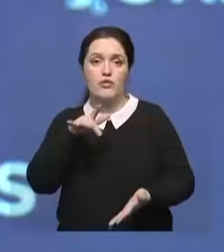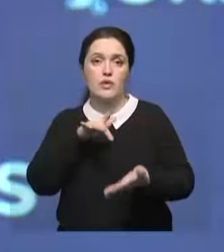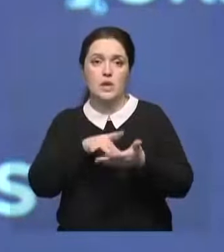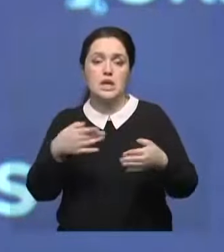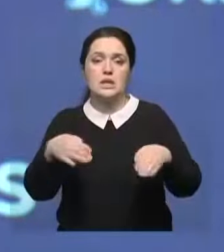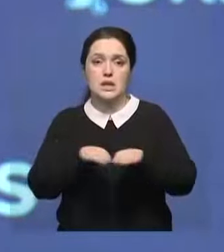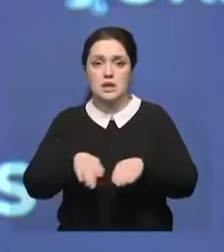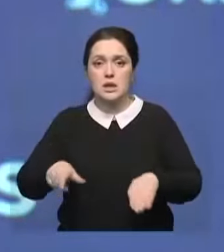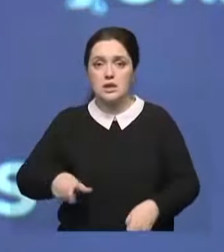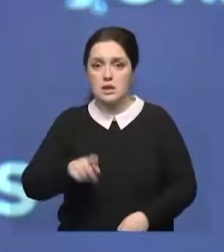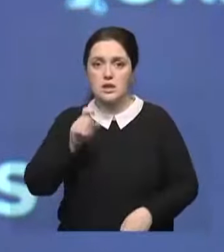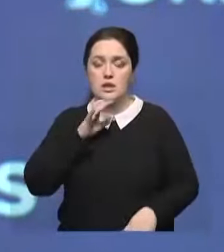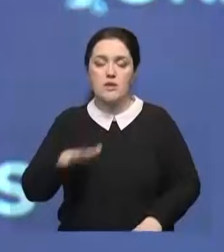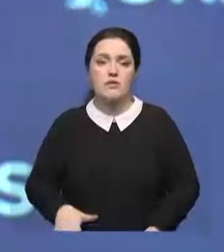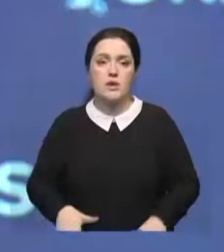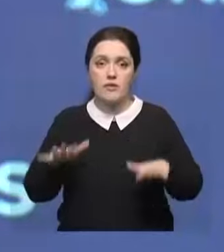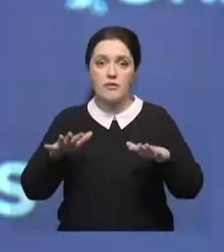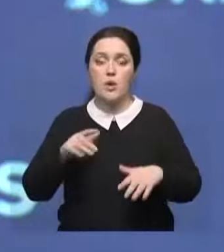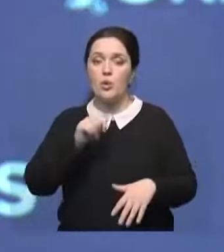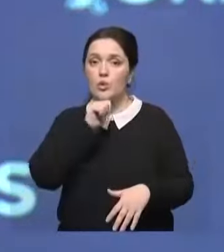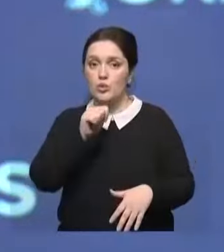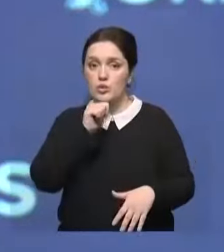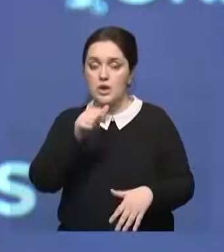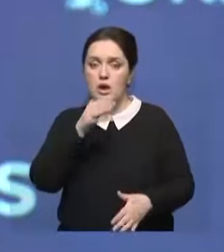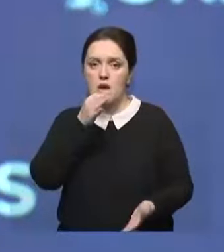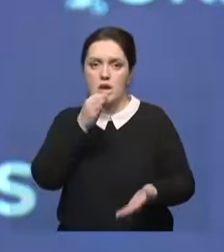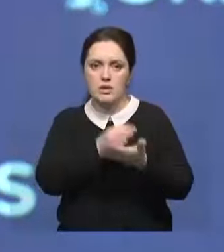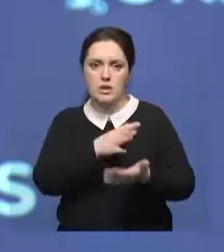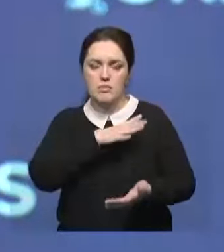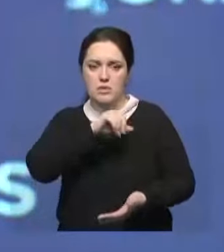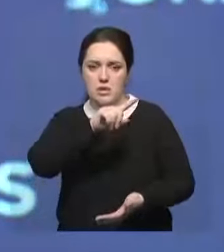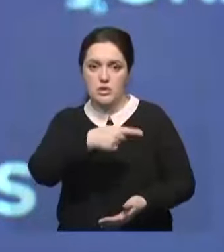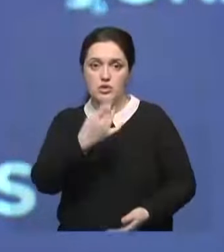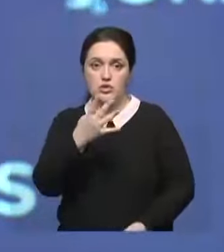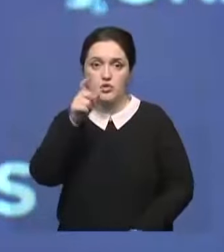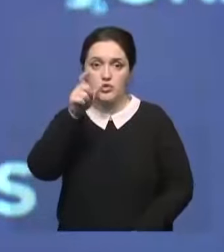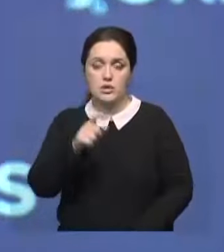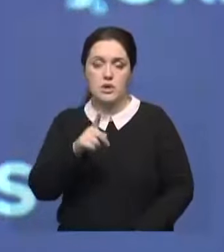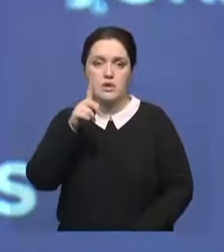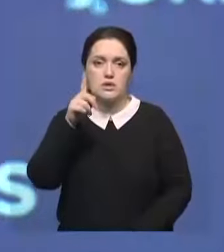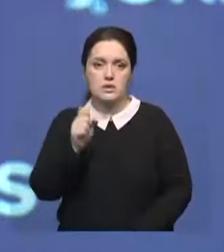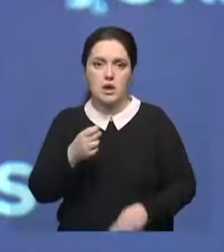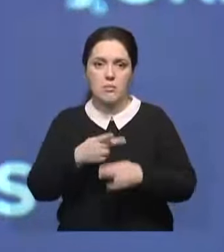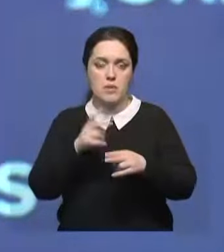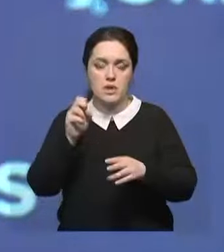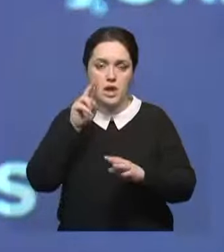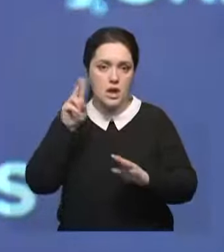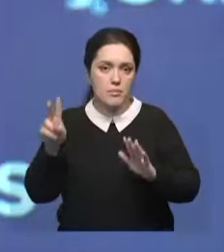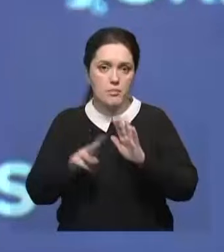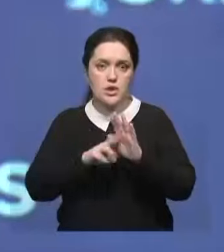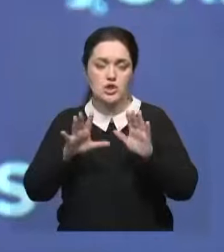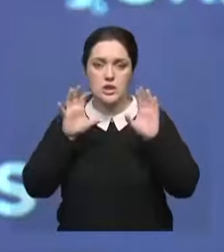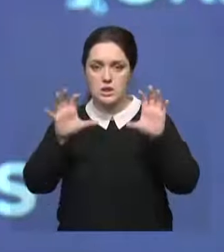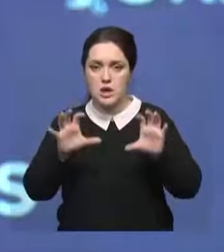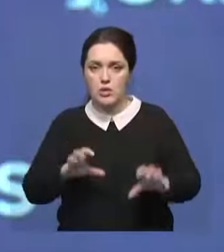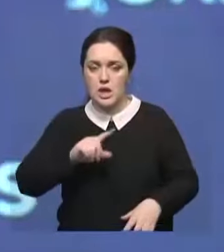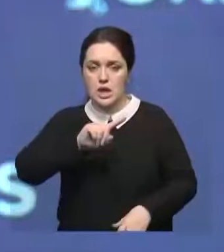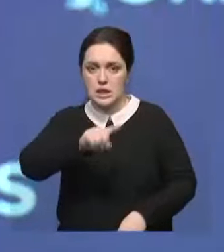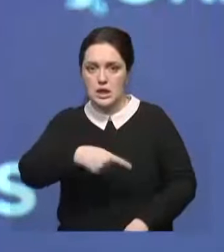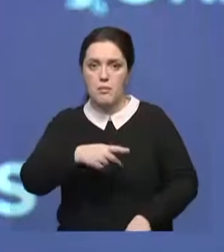закрыта дорога из-за наводнения. В Костанае к ответственности привлечены 4 человека за неподчинение законным требованиям